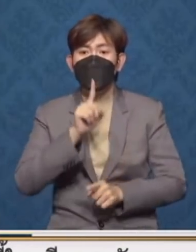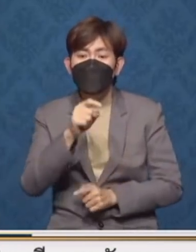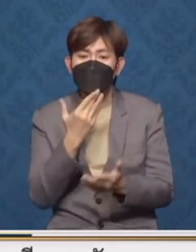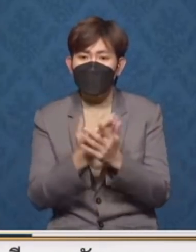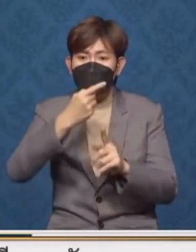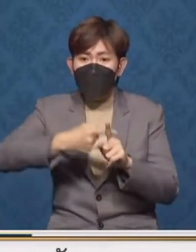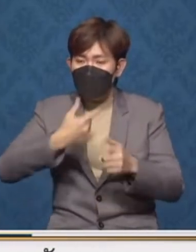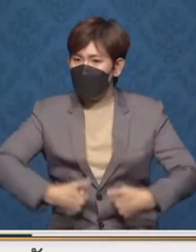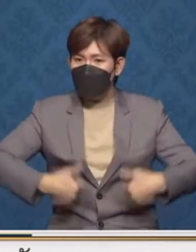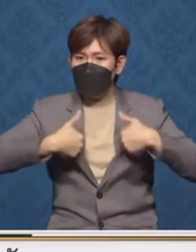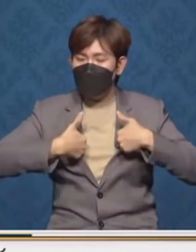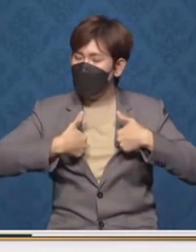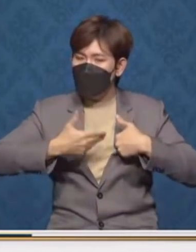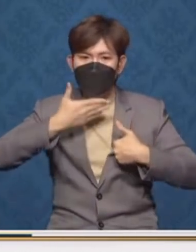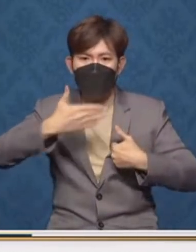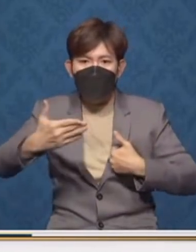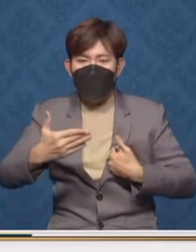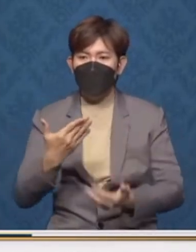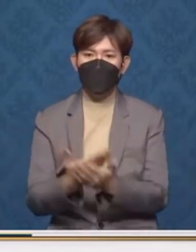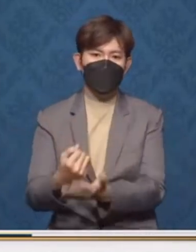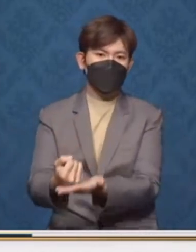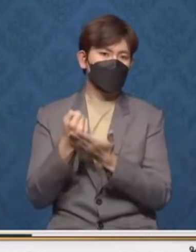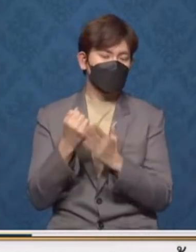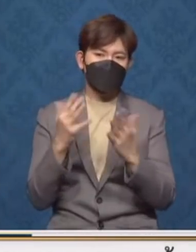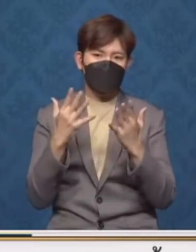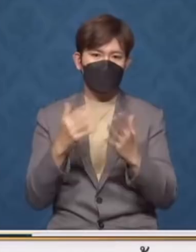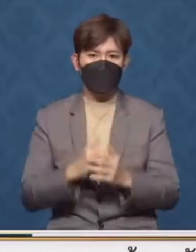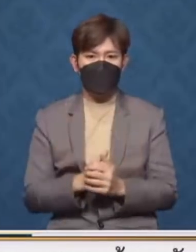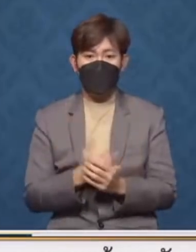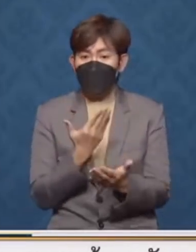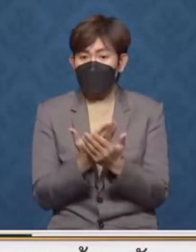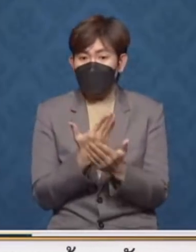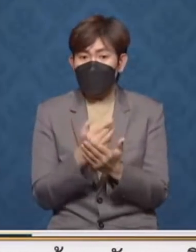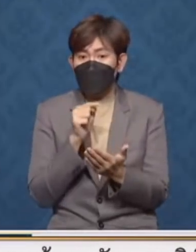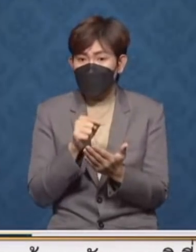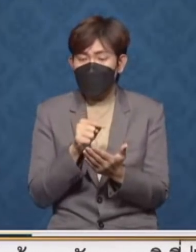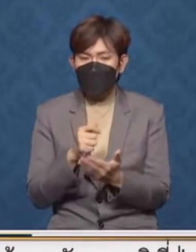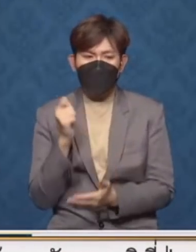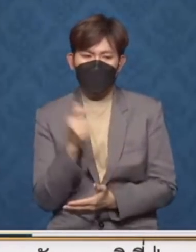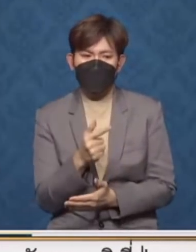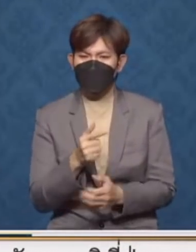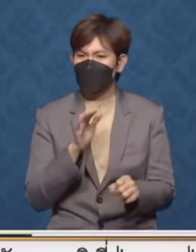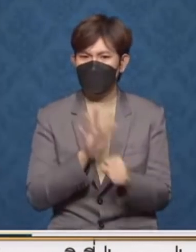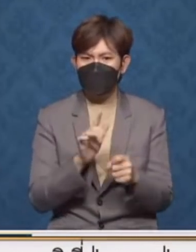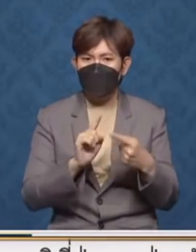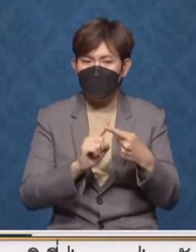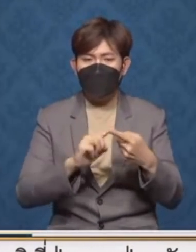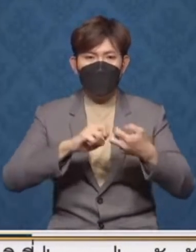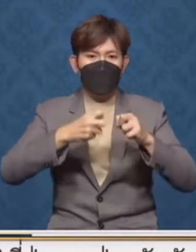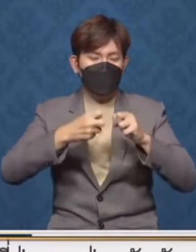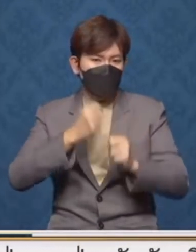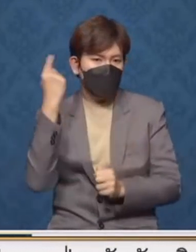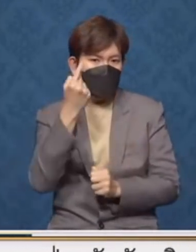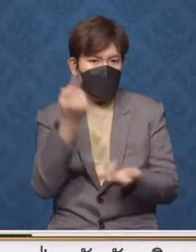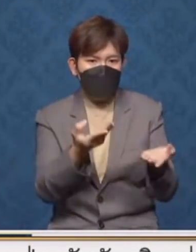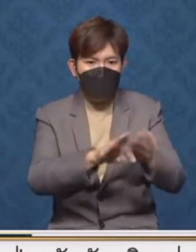ก็เทียบไม่ได้กับความเสียหายที่เกิดขึ้นเงินจำนวนนี้ไม่เพียงพอที่จะชดเชยภาคอุตสาหกรรมการท่องเที่ยวที่ต้อง